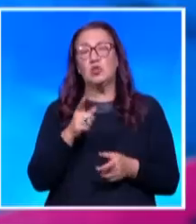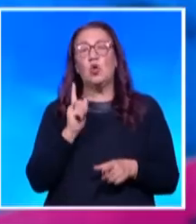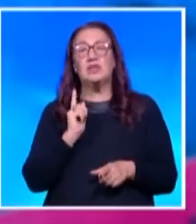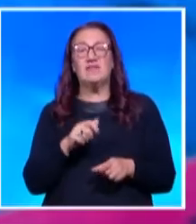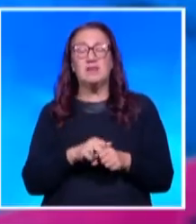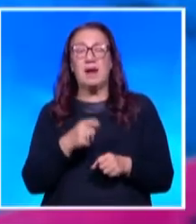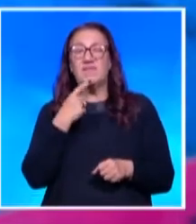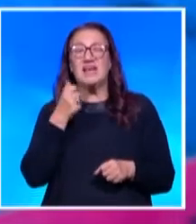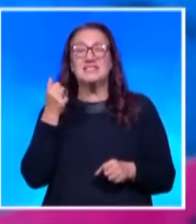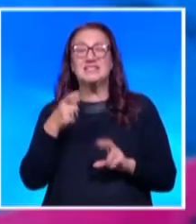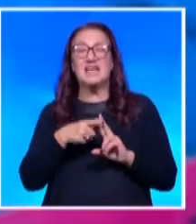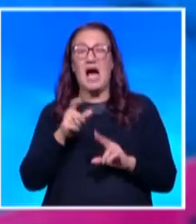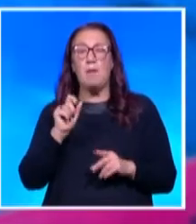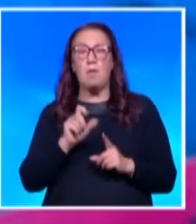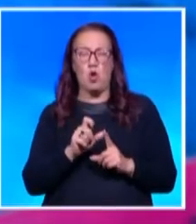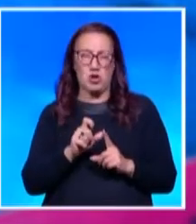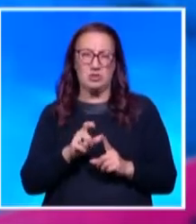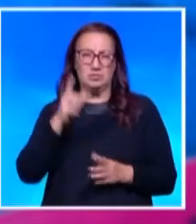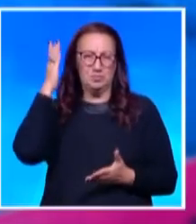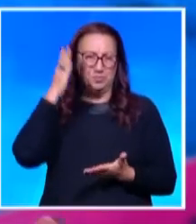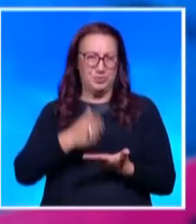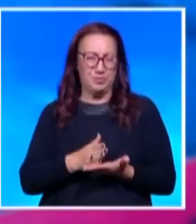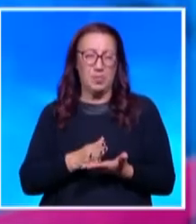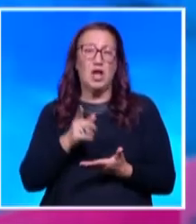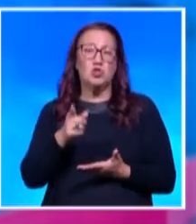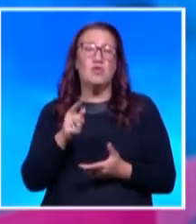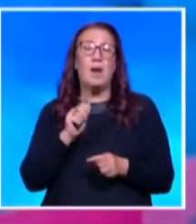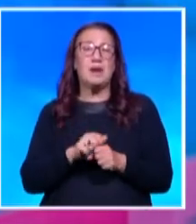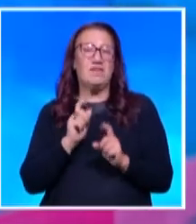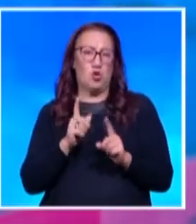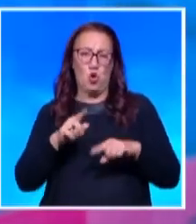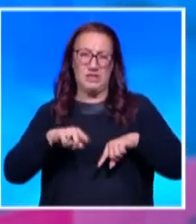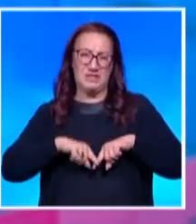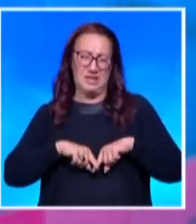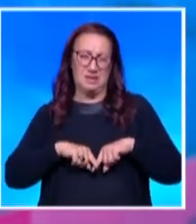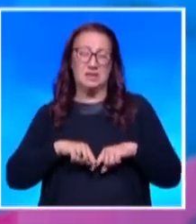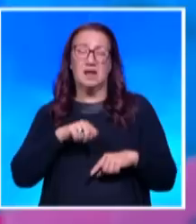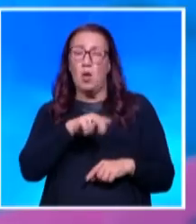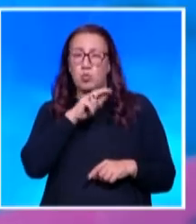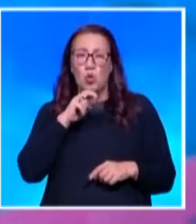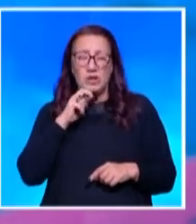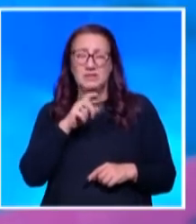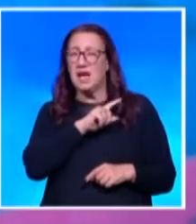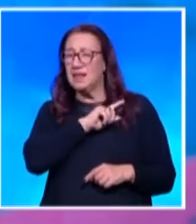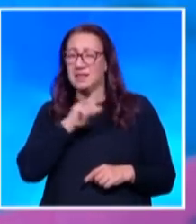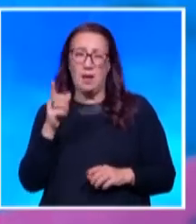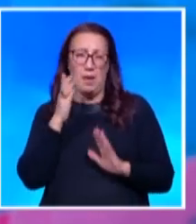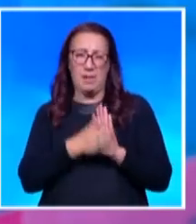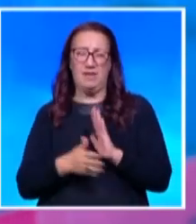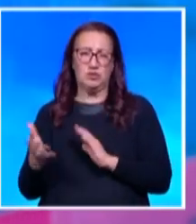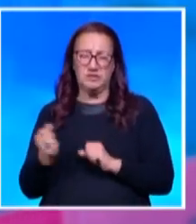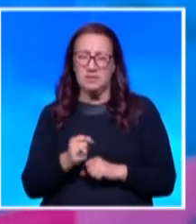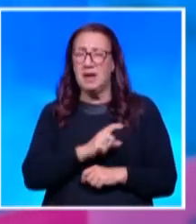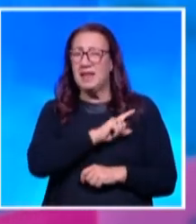превозно средство което може да стане също само от съд практически то не може да бъде отнето така че при никакви обстоятелства не бива да се подписват